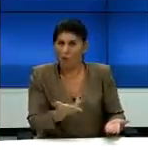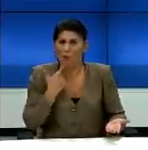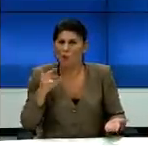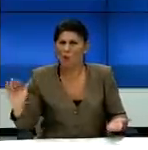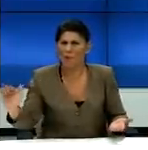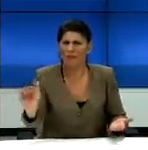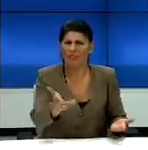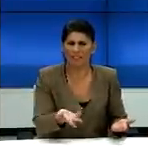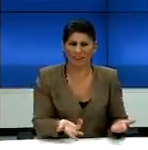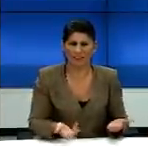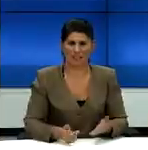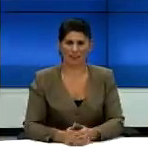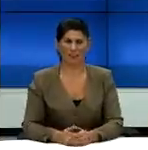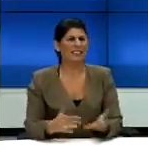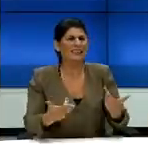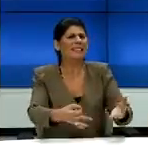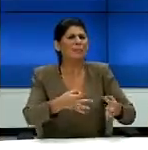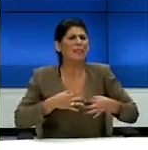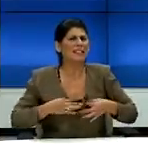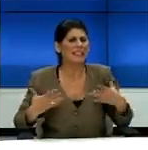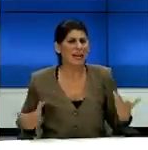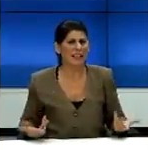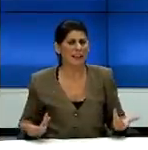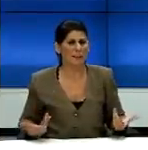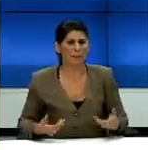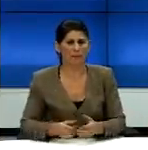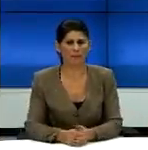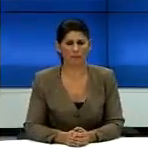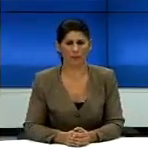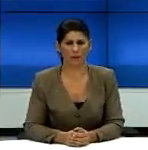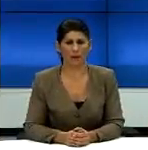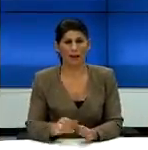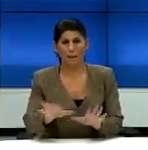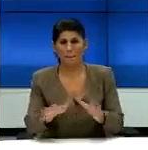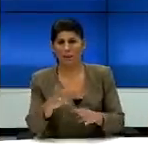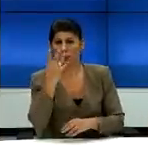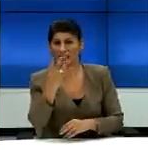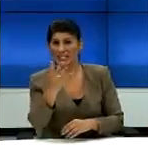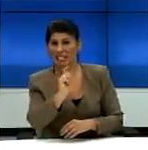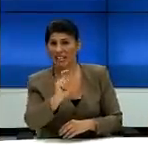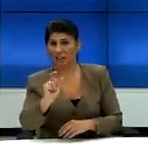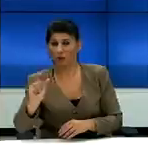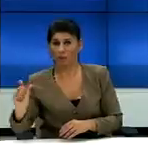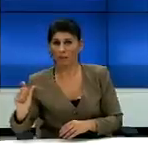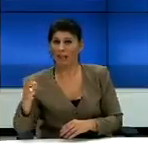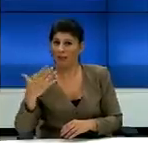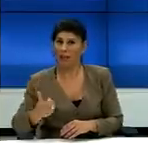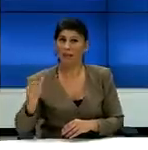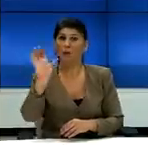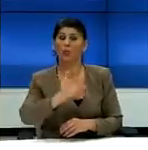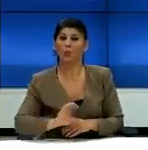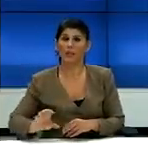απευθύνεστε? Μας λέτε ότι περίπου 4 εκατομμύρια θα είναι οι τουρίστες